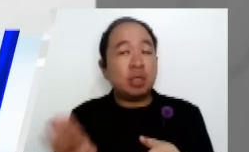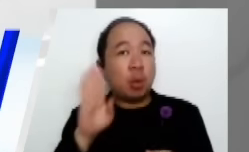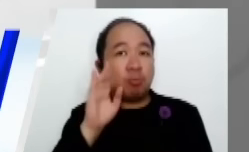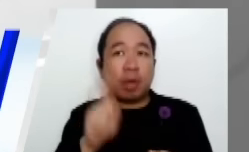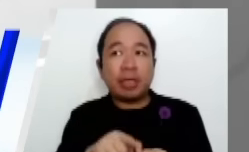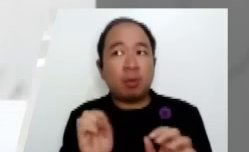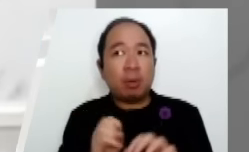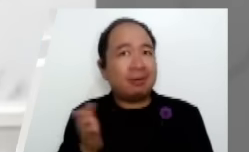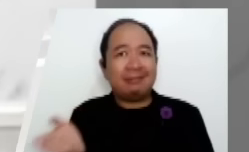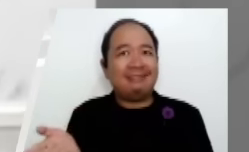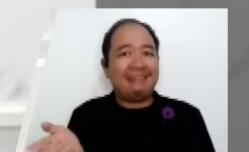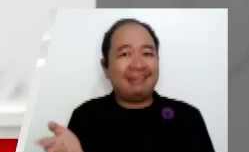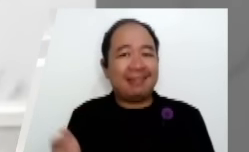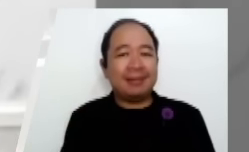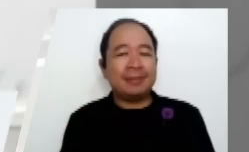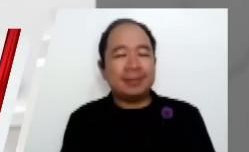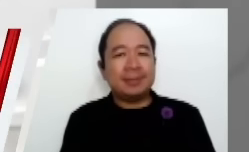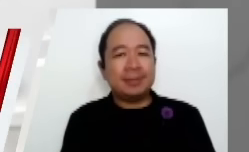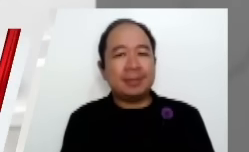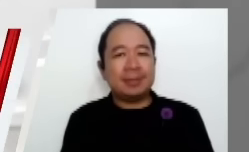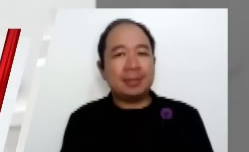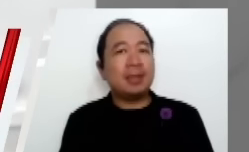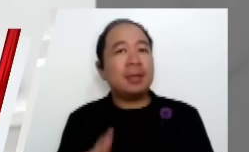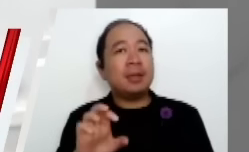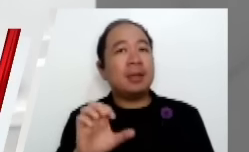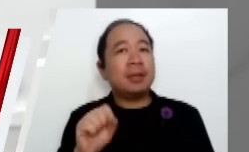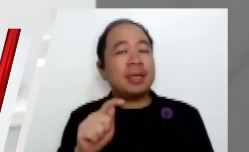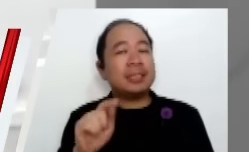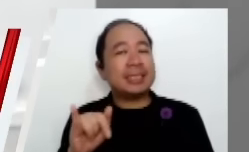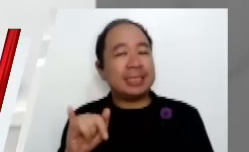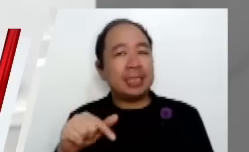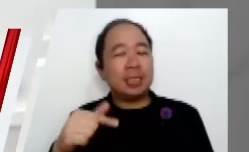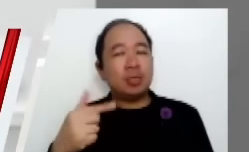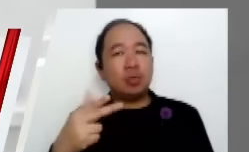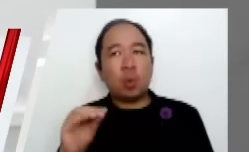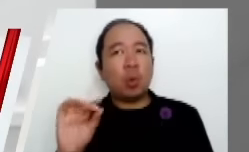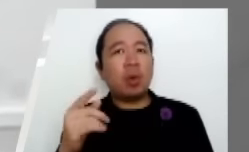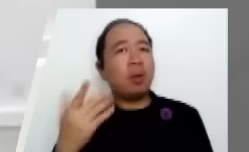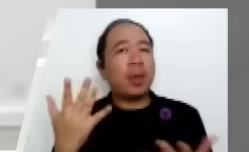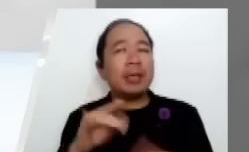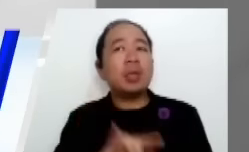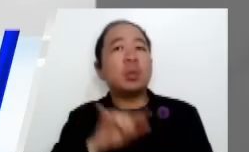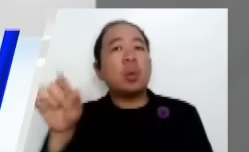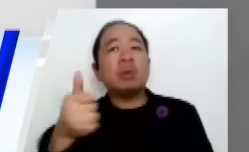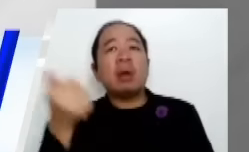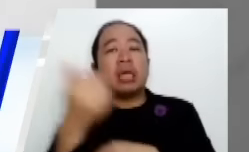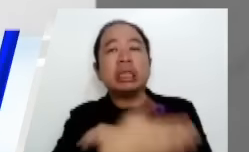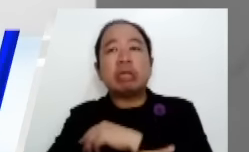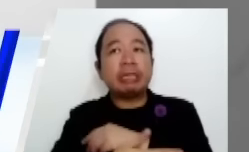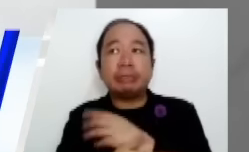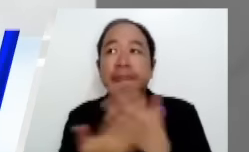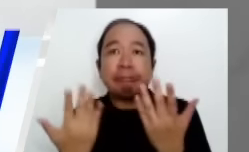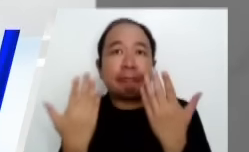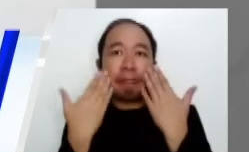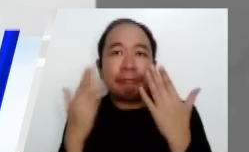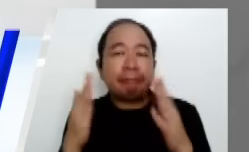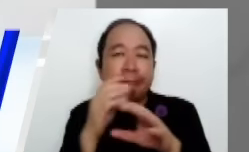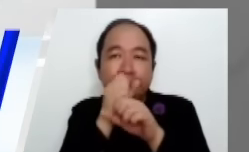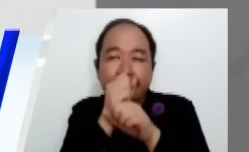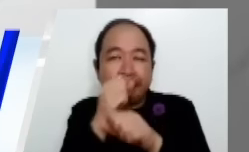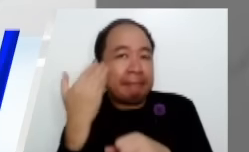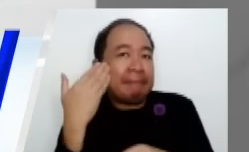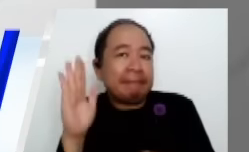nasa ibang bansa na raw po kung saang bansa ang disclosed pa po ito ngayon si alal